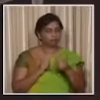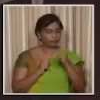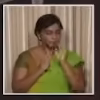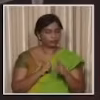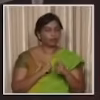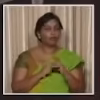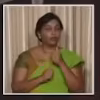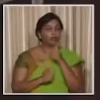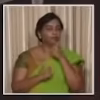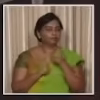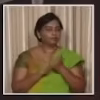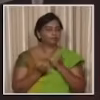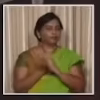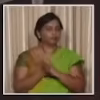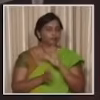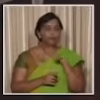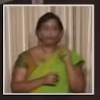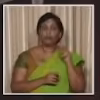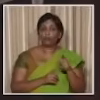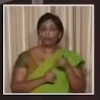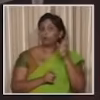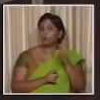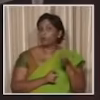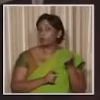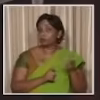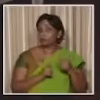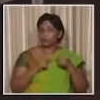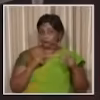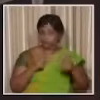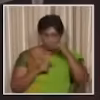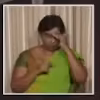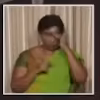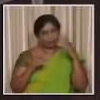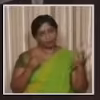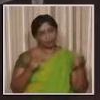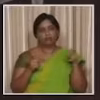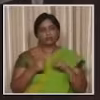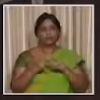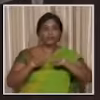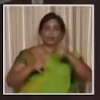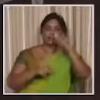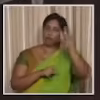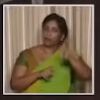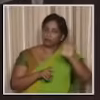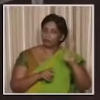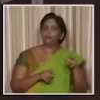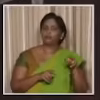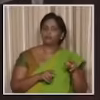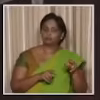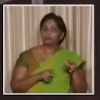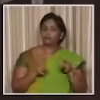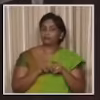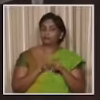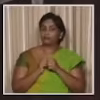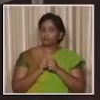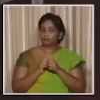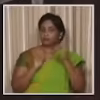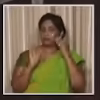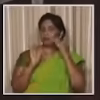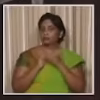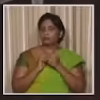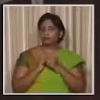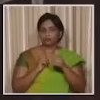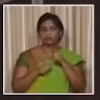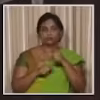ඕනේ සාධාරණයක් වෙන්න ඕනේ ඒක කවුද කරන්නේ ඒක විපක්ෂ නායකතුමා වෙන්න පුළුවන් වෙනත් පුද්ගලෙක් වෙන්න පුළුවන් එහෙම වෙනවා නම් ඒ පිළිබඳව කරන්න